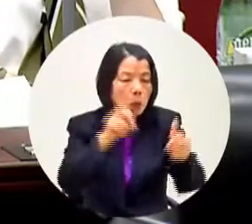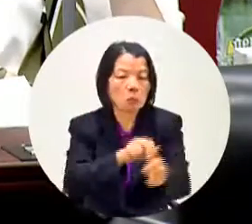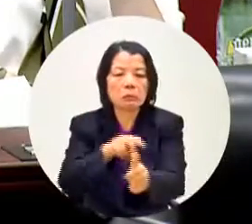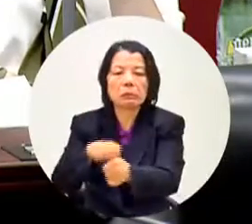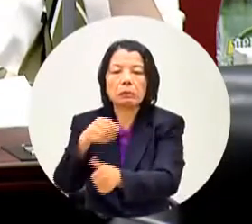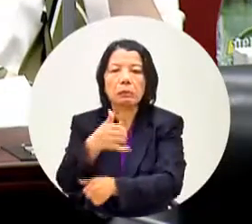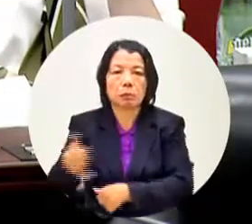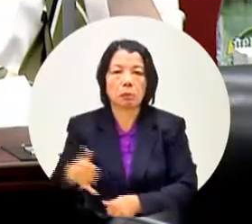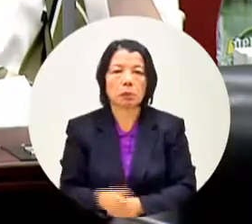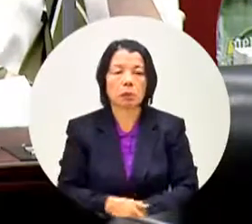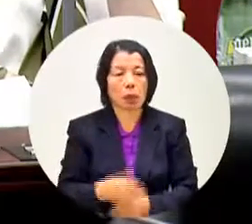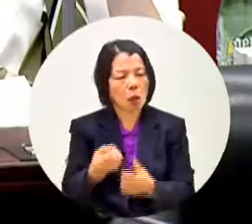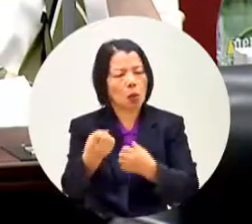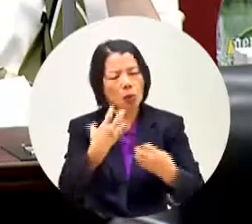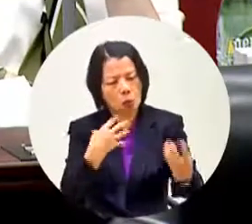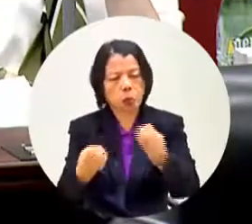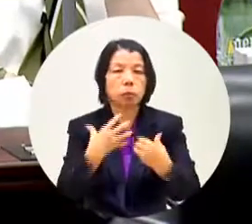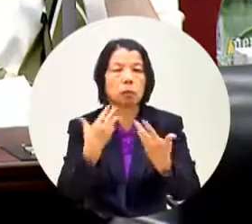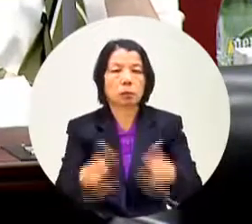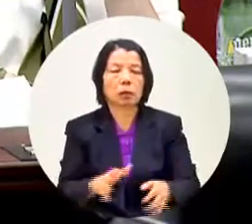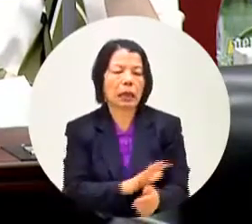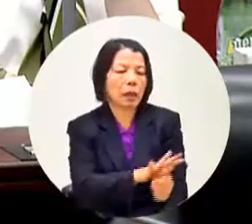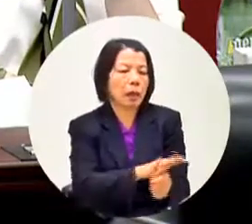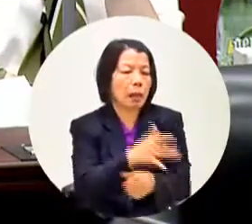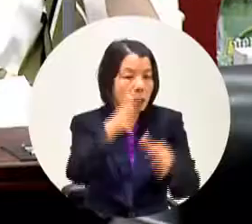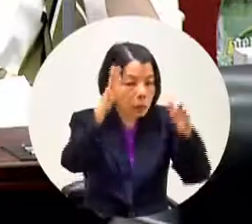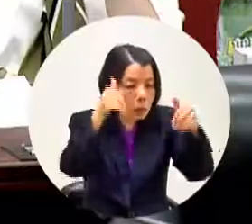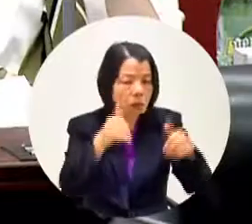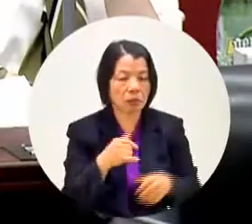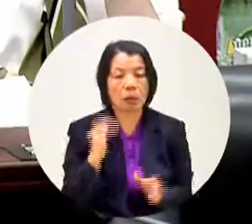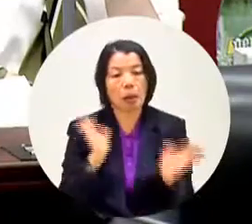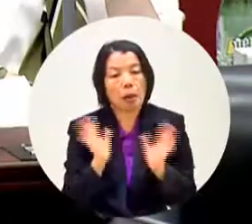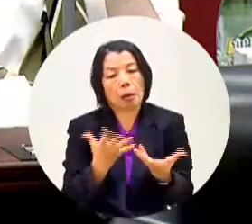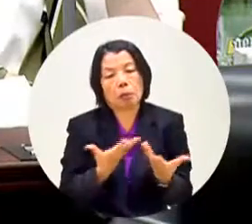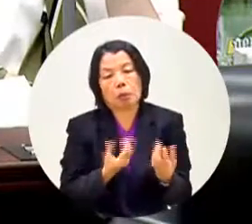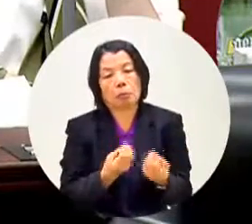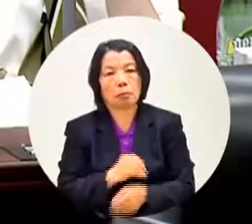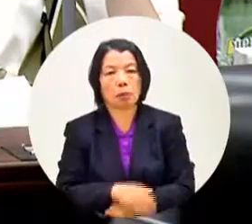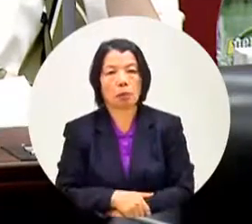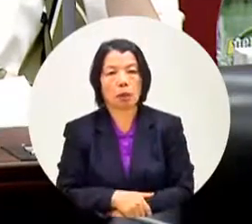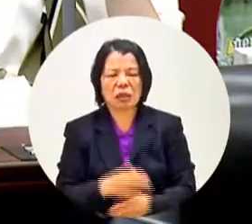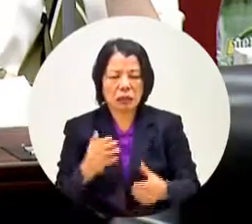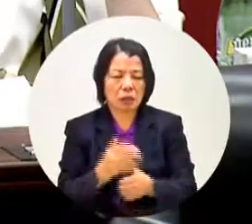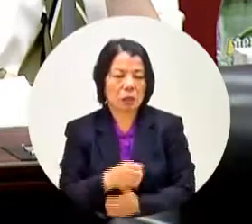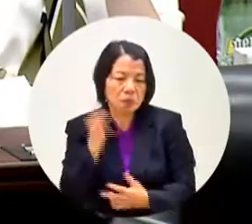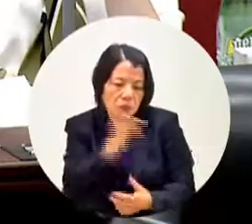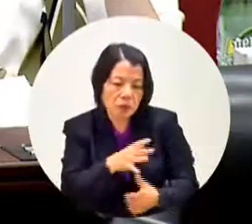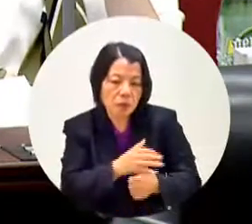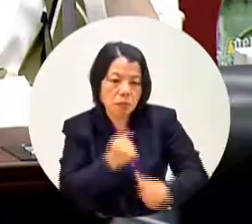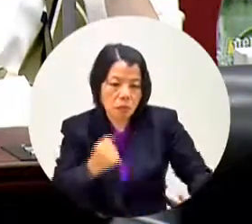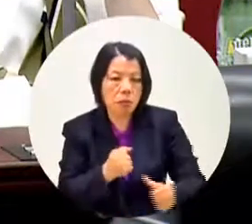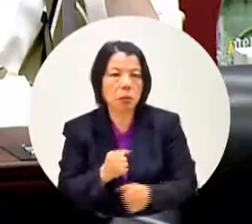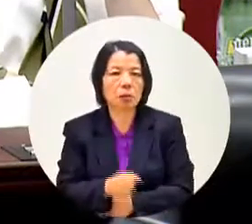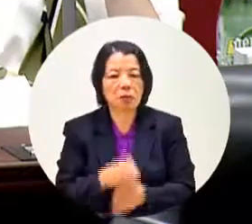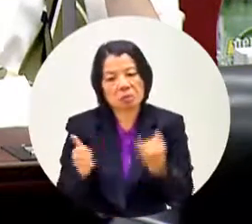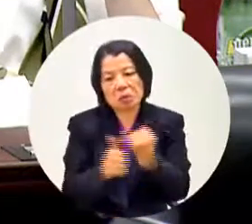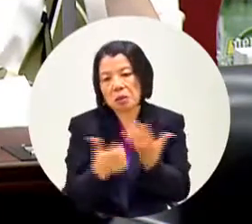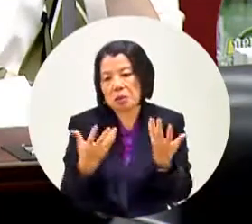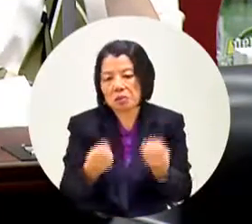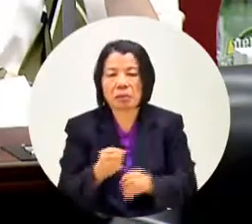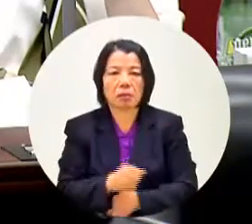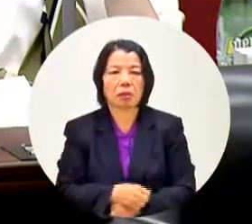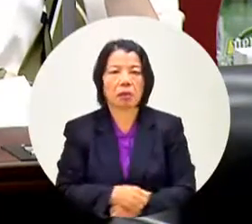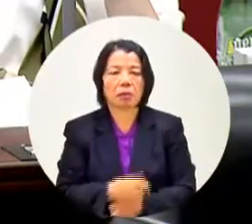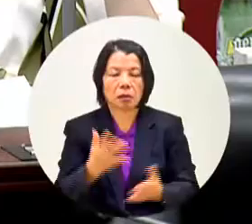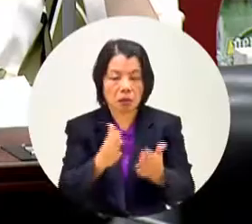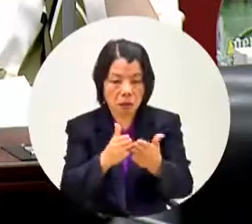开始做起，希望说能够将宠物的结扎好，也能够减少他们变成流浪动物，然后也